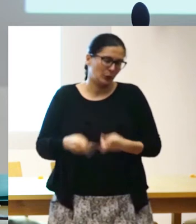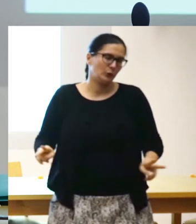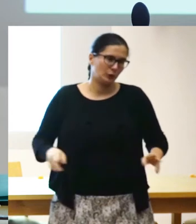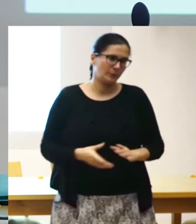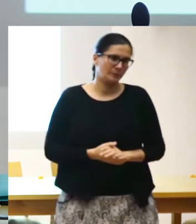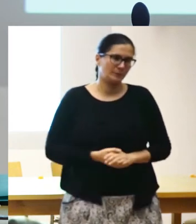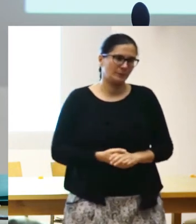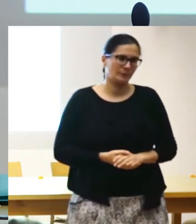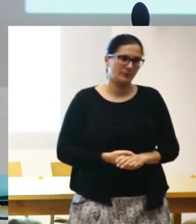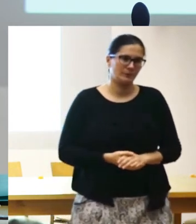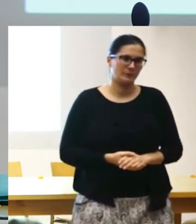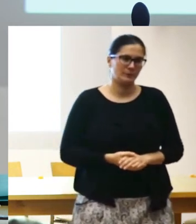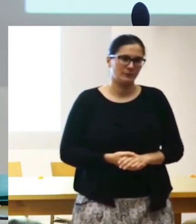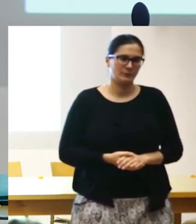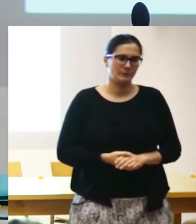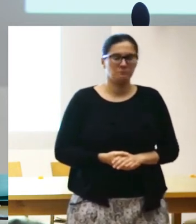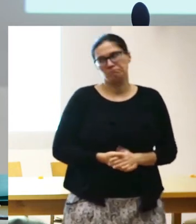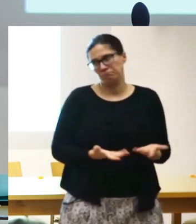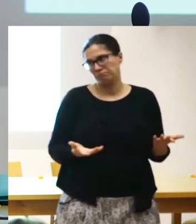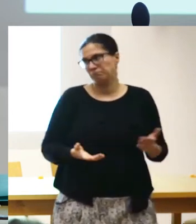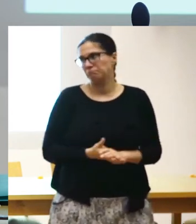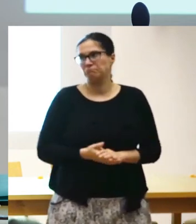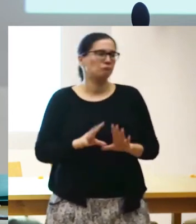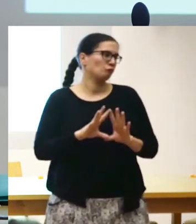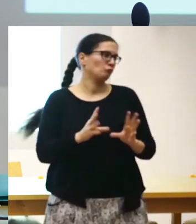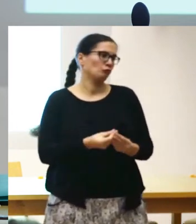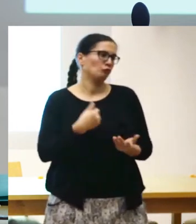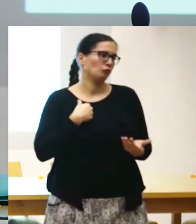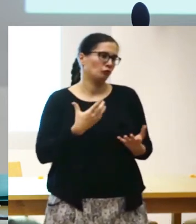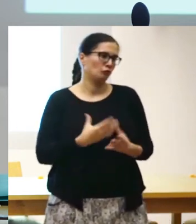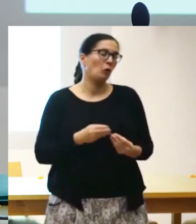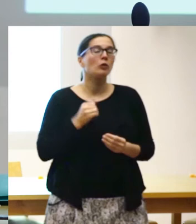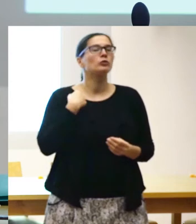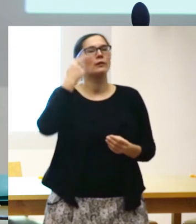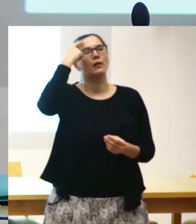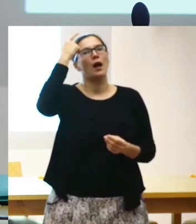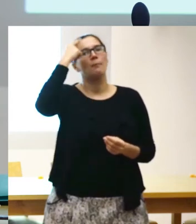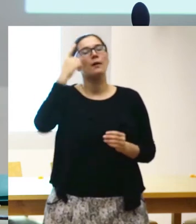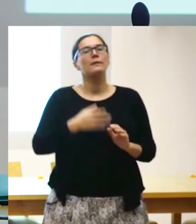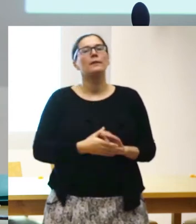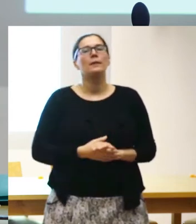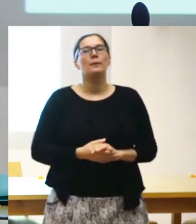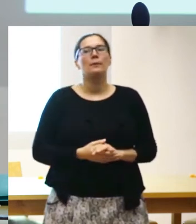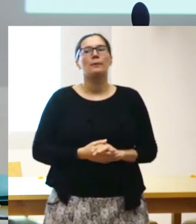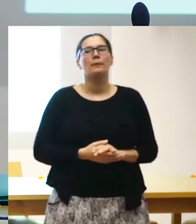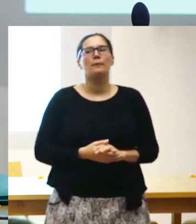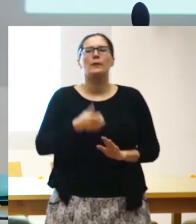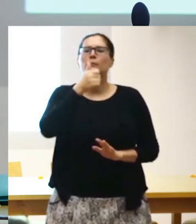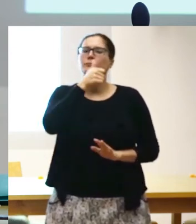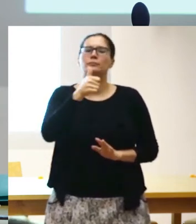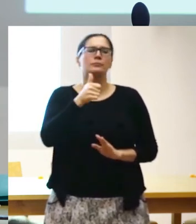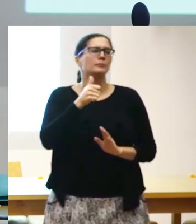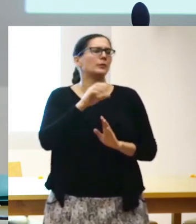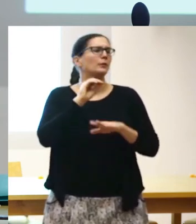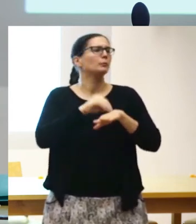kategorii. Tak tolik asi za mě. A pak mě ještě napadá jedna nějaká připomínka k